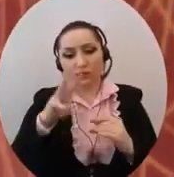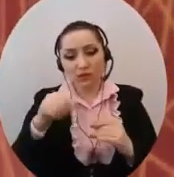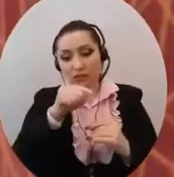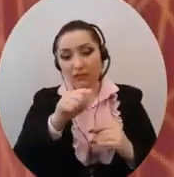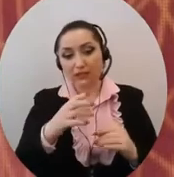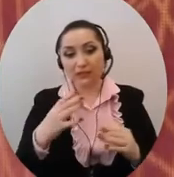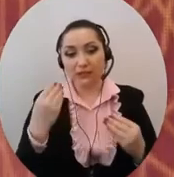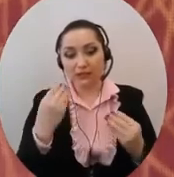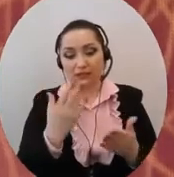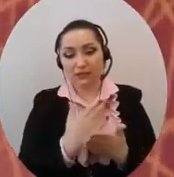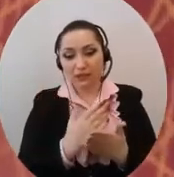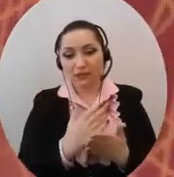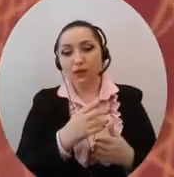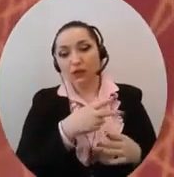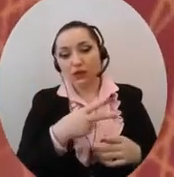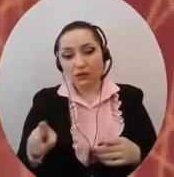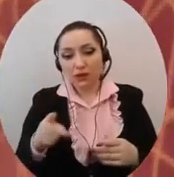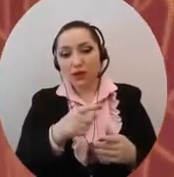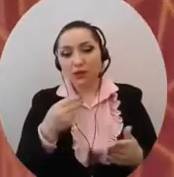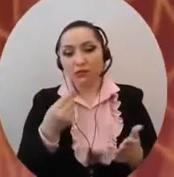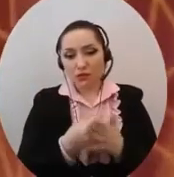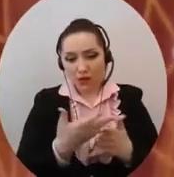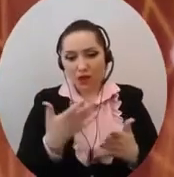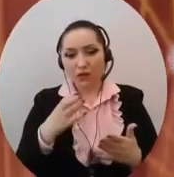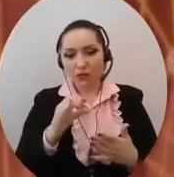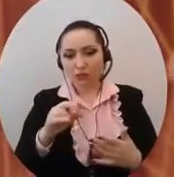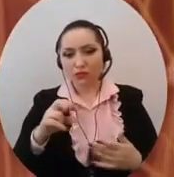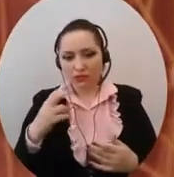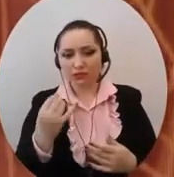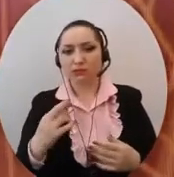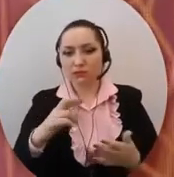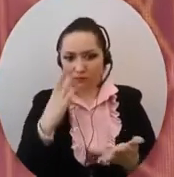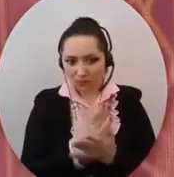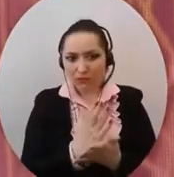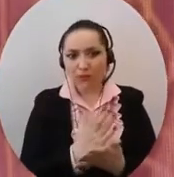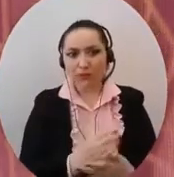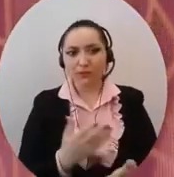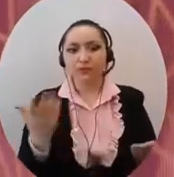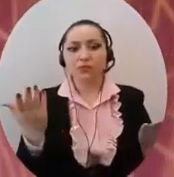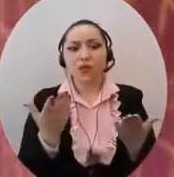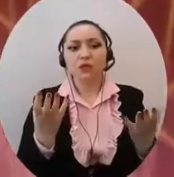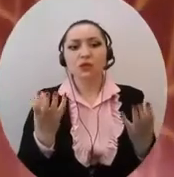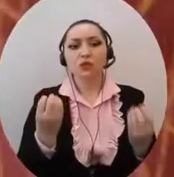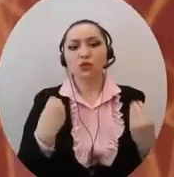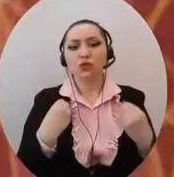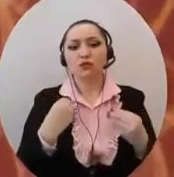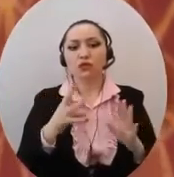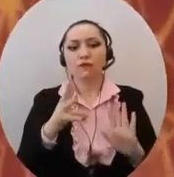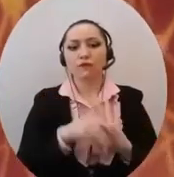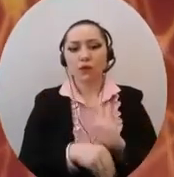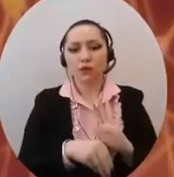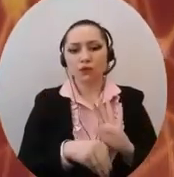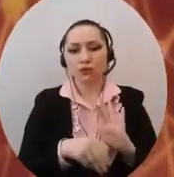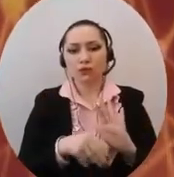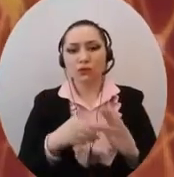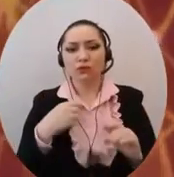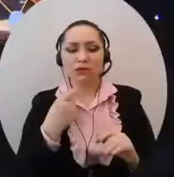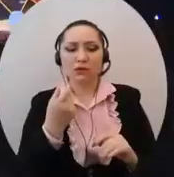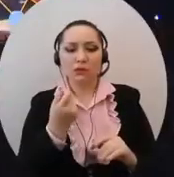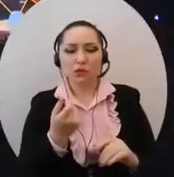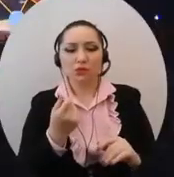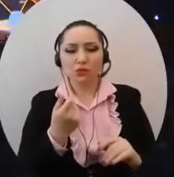конопляная, достаточно дорогая субстанция есть. Какие еще вещества входят? Я немножко так, знаете, вот немножко